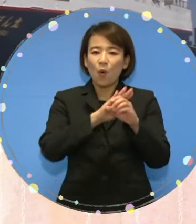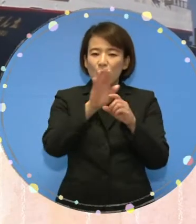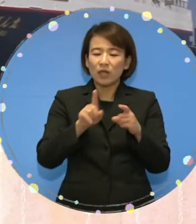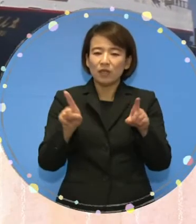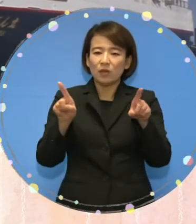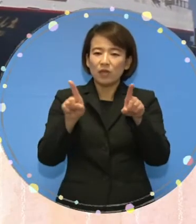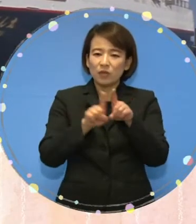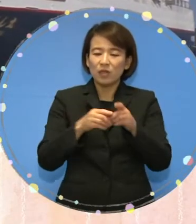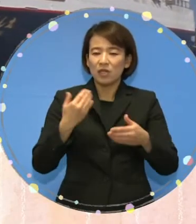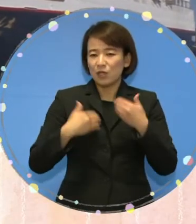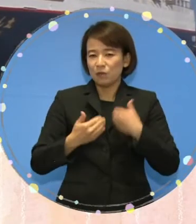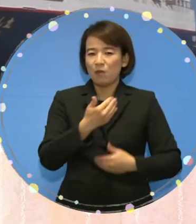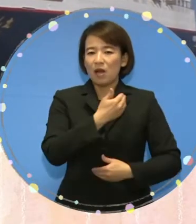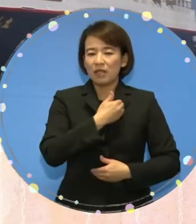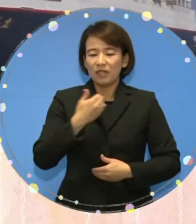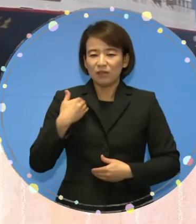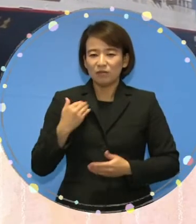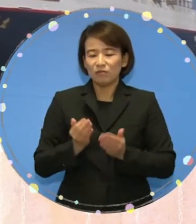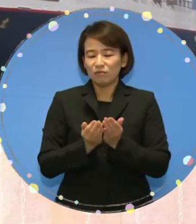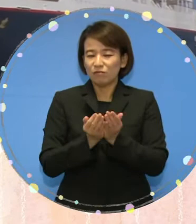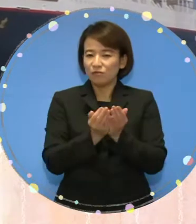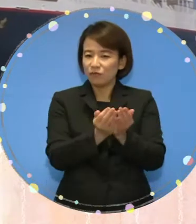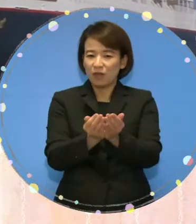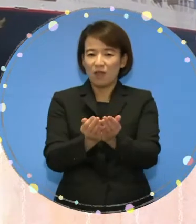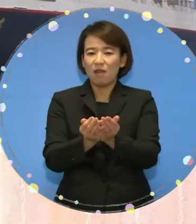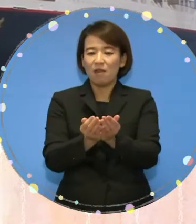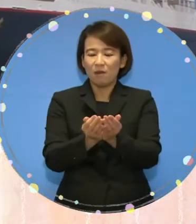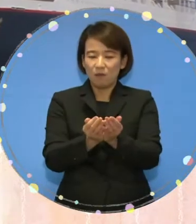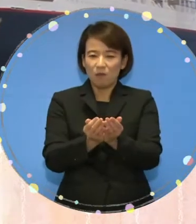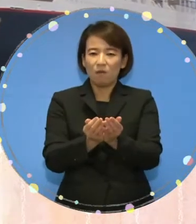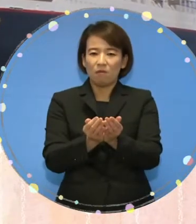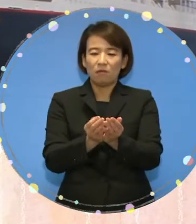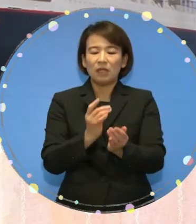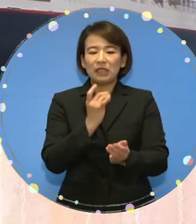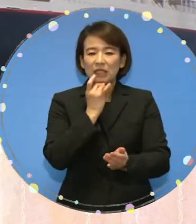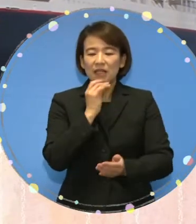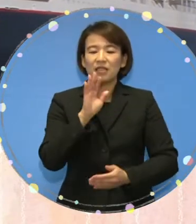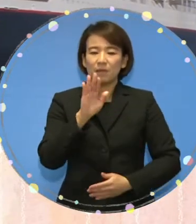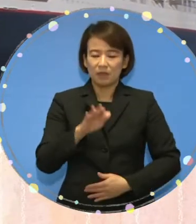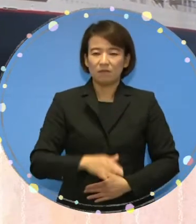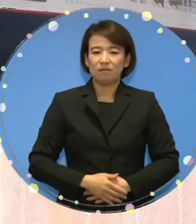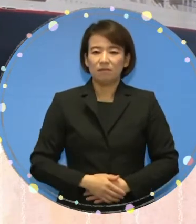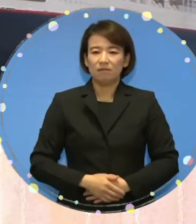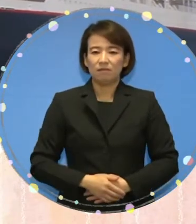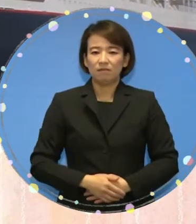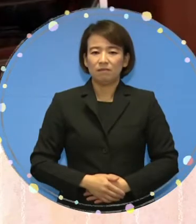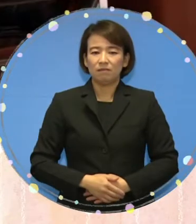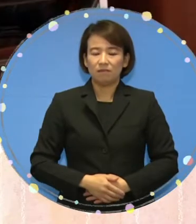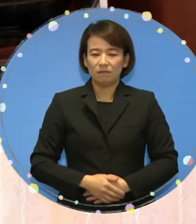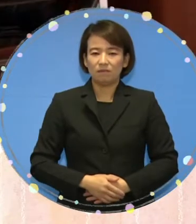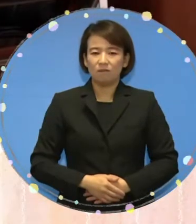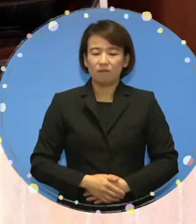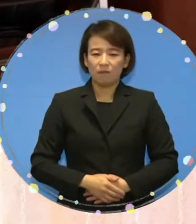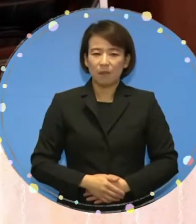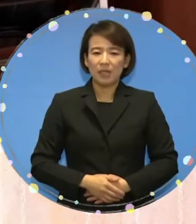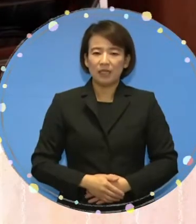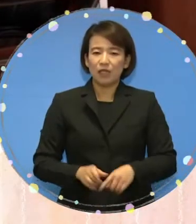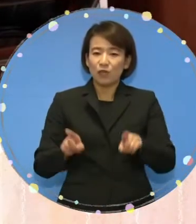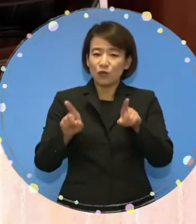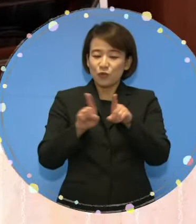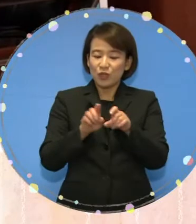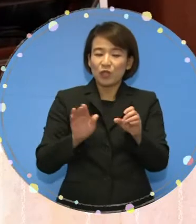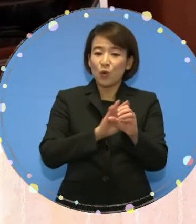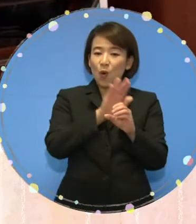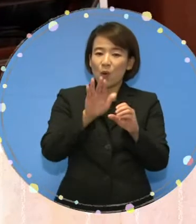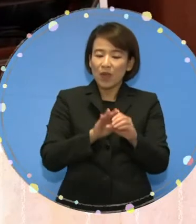頃な時代の新しい形のクルーズが定着することを聞い題に対しておりますまさに with コロナ